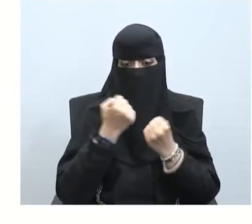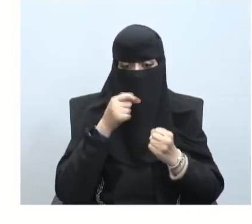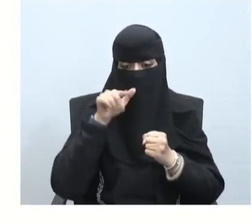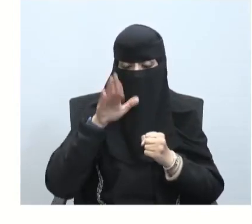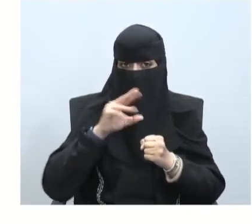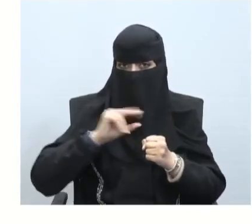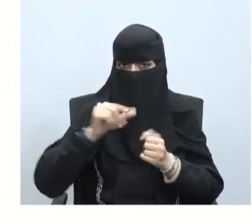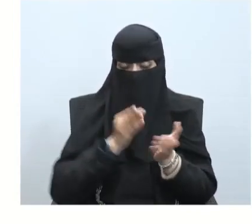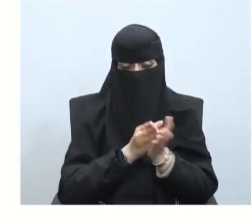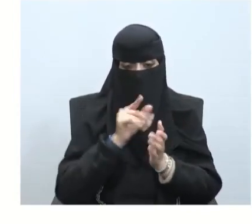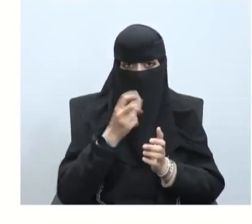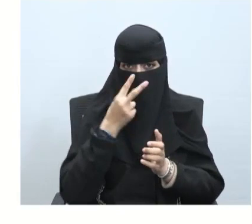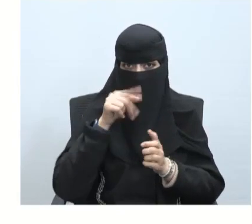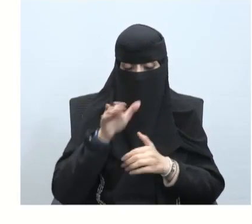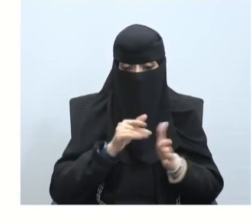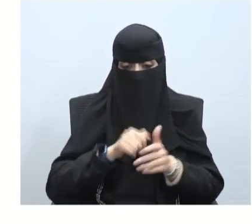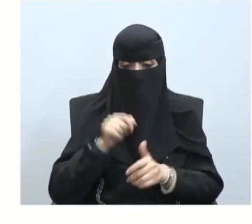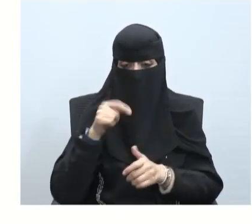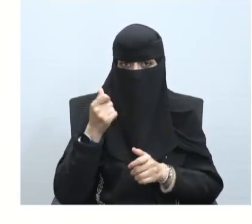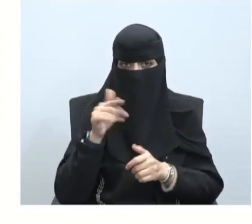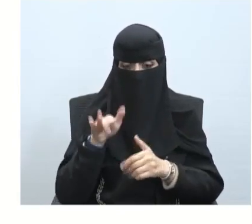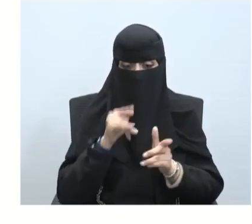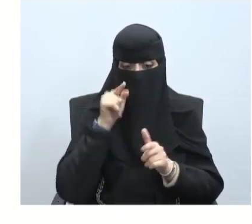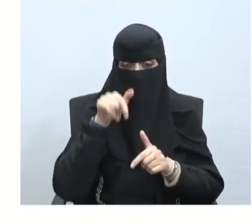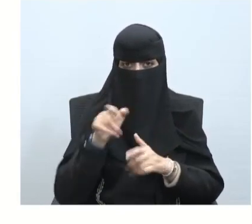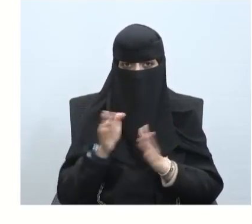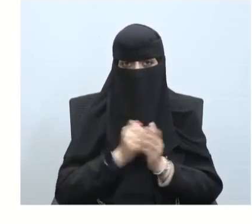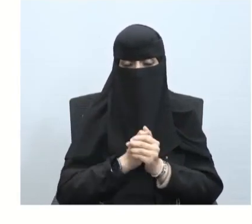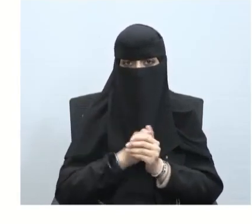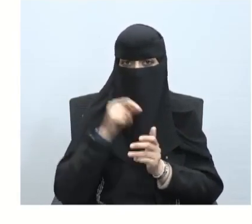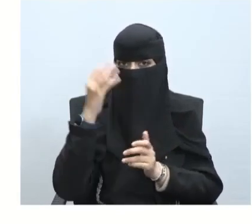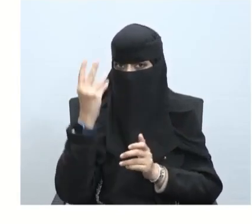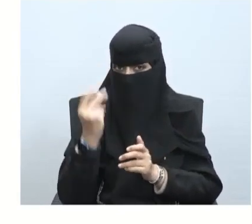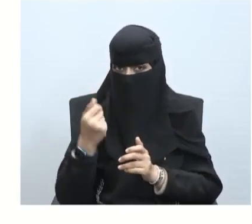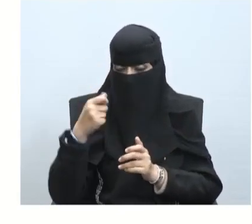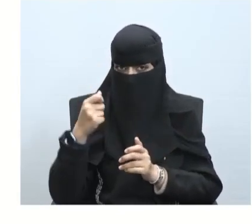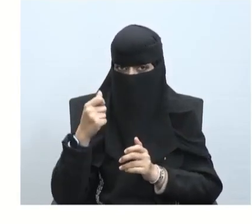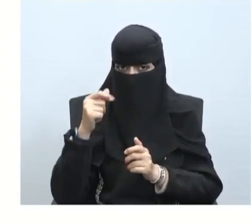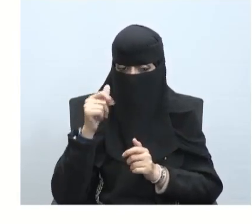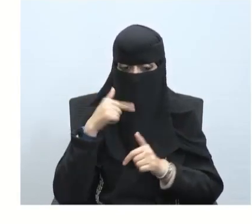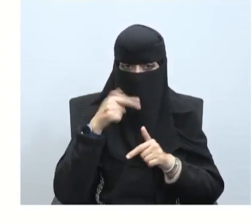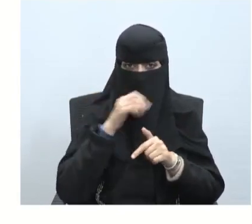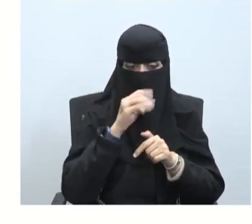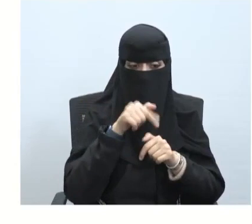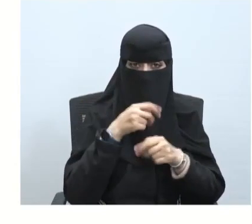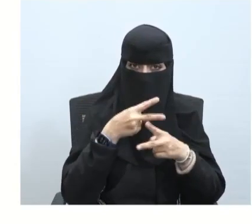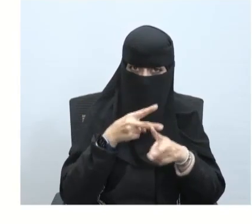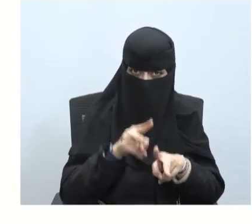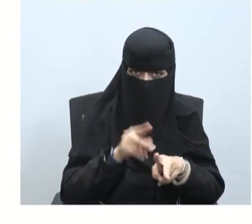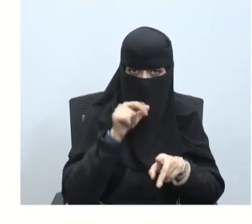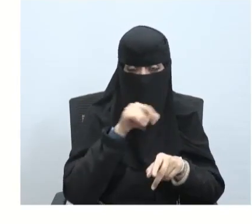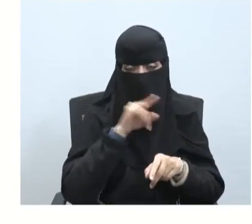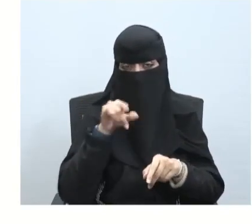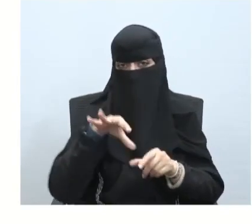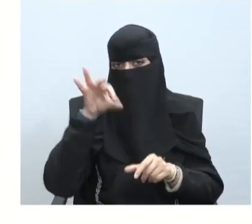وبنفس الطريقه ننظر الى ثمن الشيء الذي امامنا اعد النقود ومن ثم اجيب هل يكفي هل تكفي